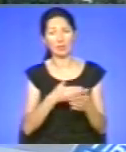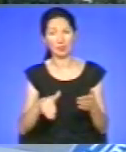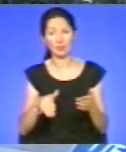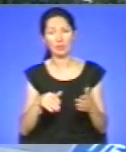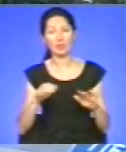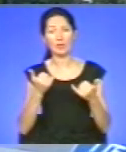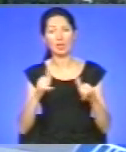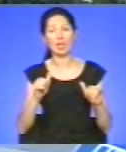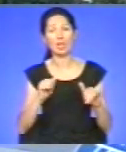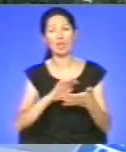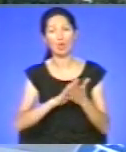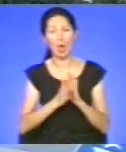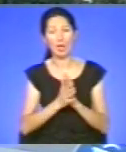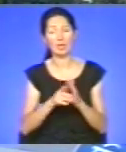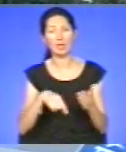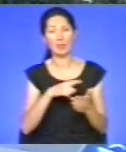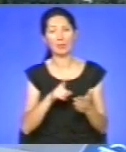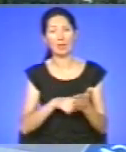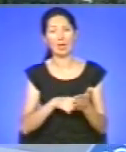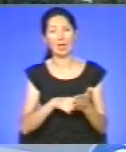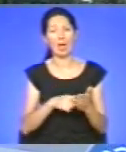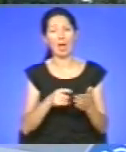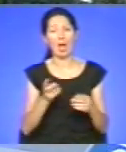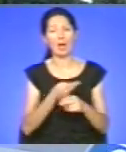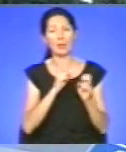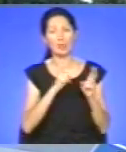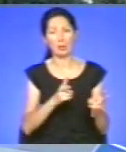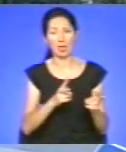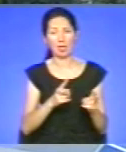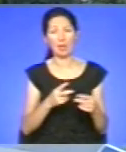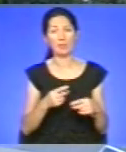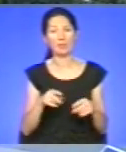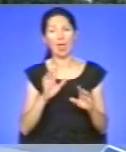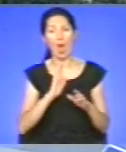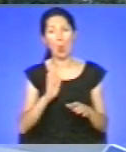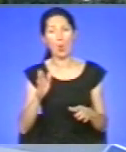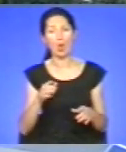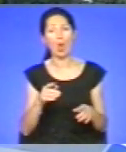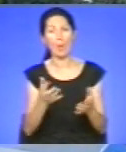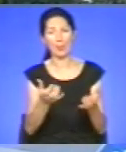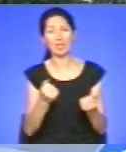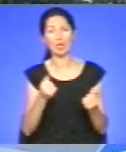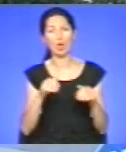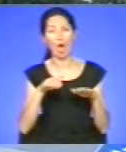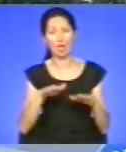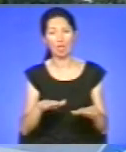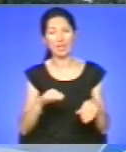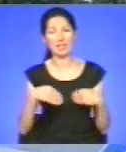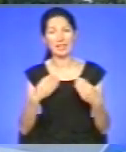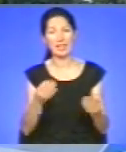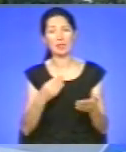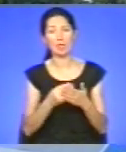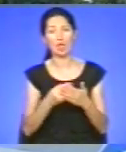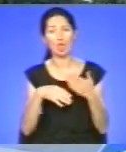питань техногенно-екологічної безпеки та надзвичайних ситуацій облдержадміністрації. Було одноголосно прийнято рішення надати